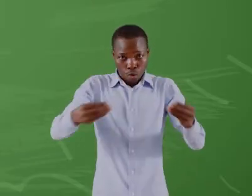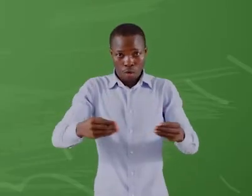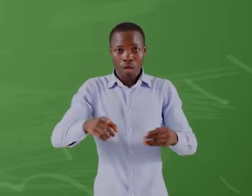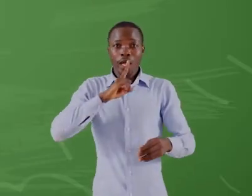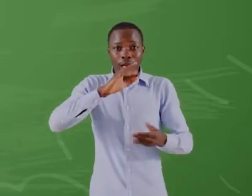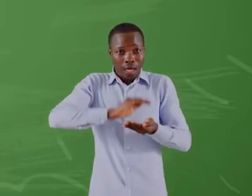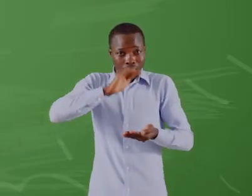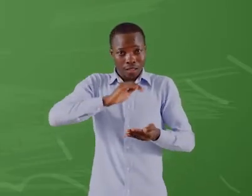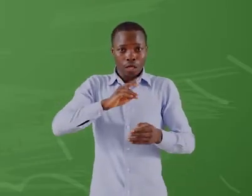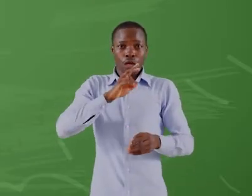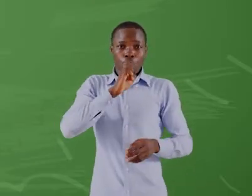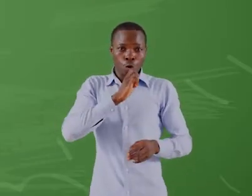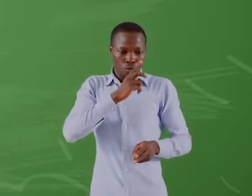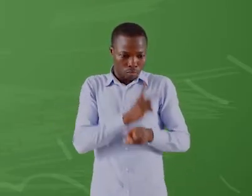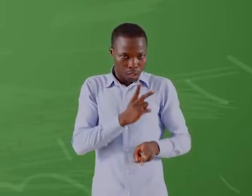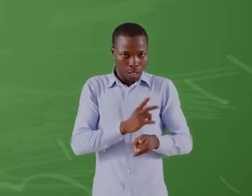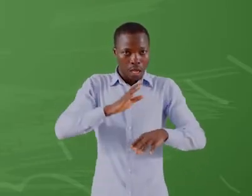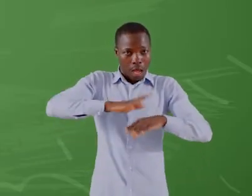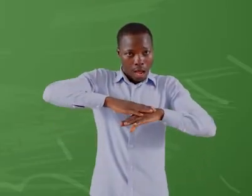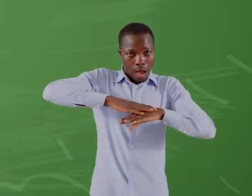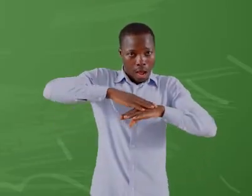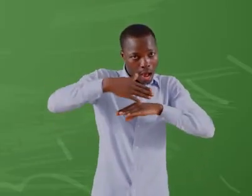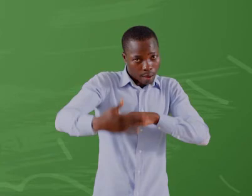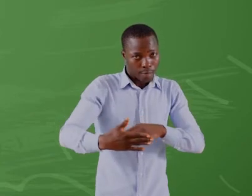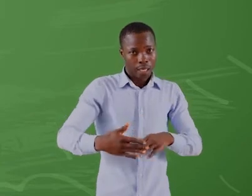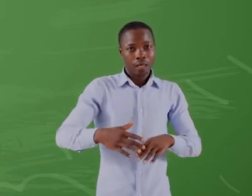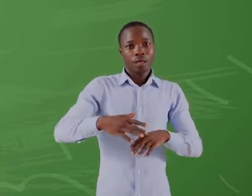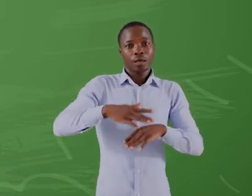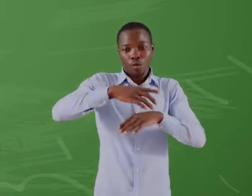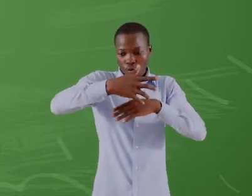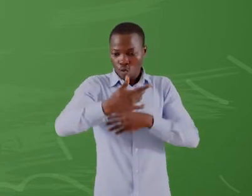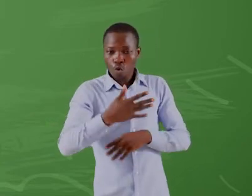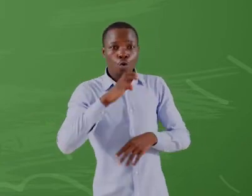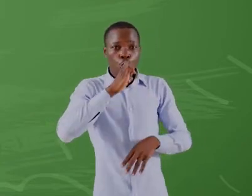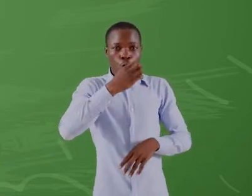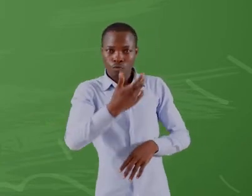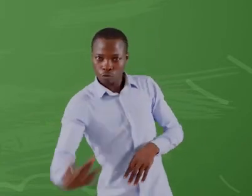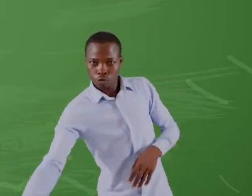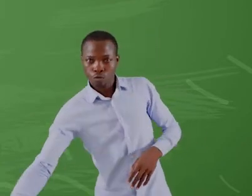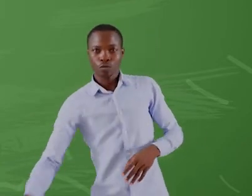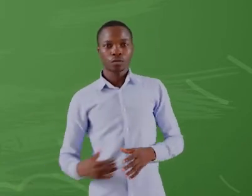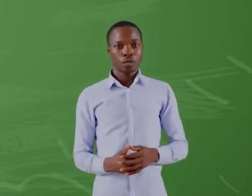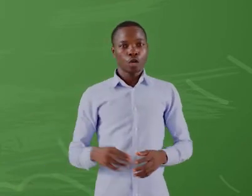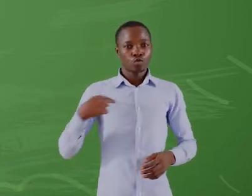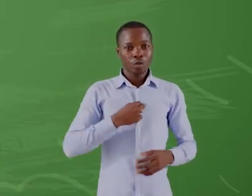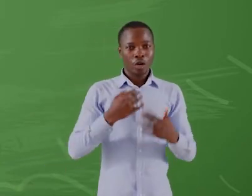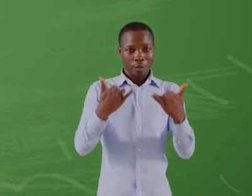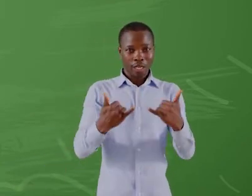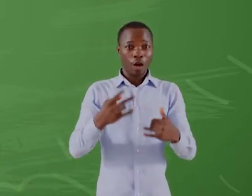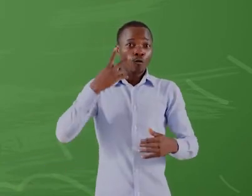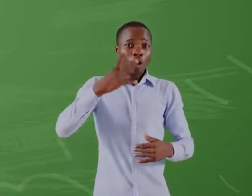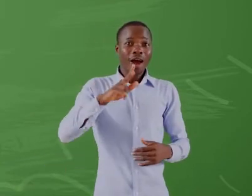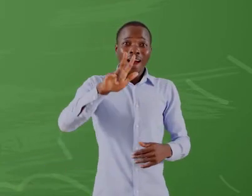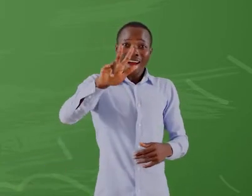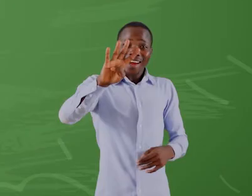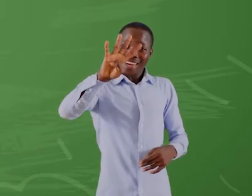d'eau retenue par ce sol après égouttage. Nous allons voir une quatrième propriété physique du sol,